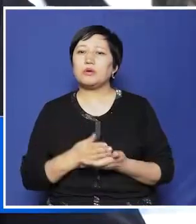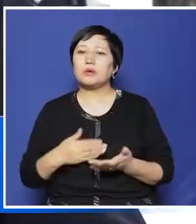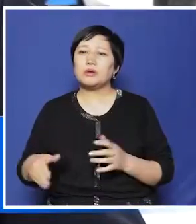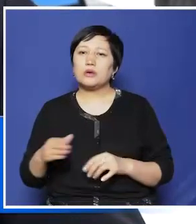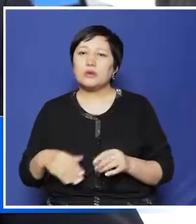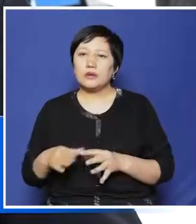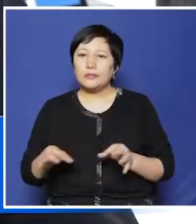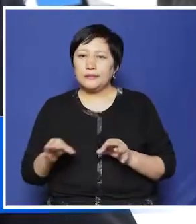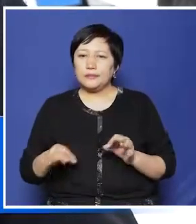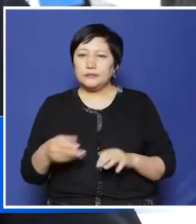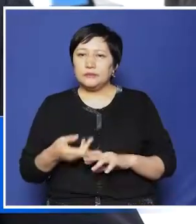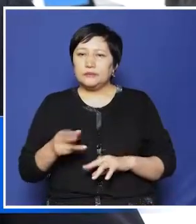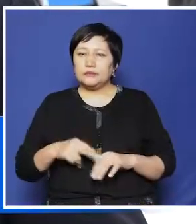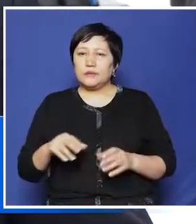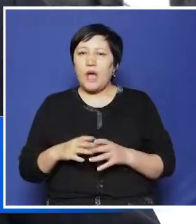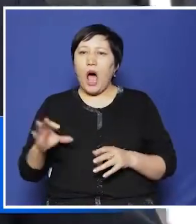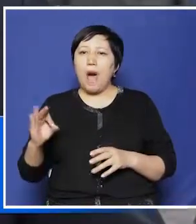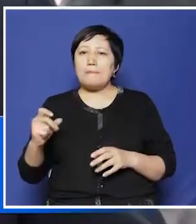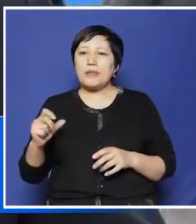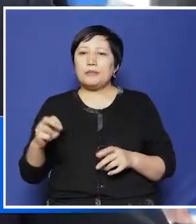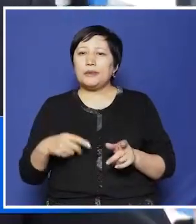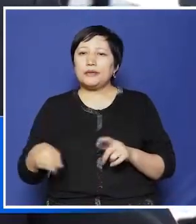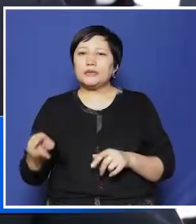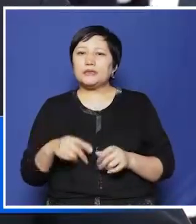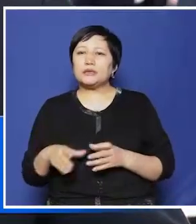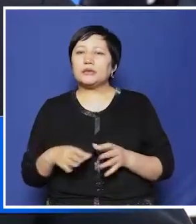Енді мынау Аманат партиясынан